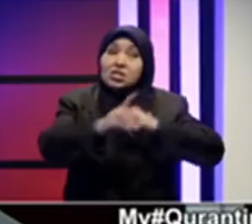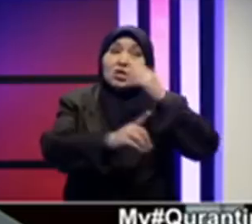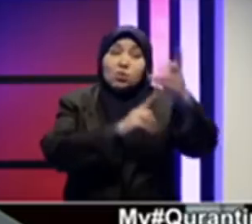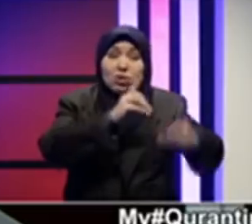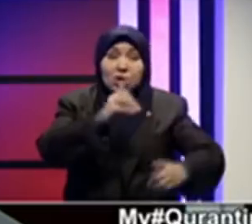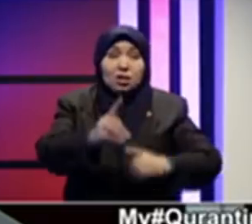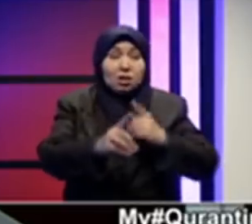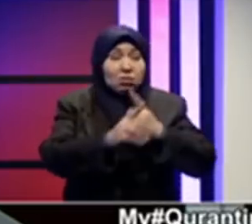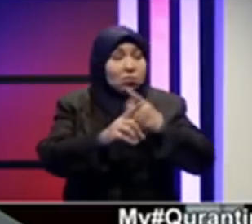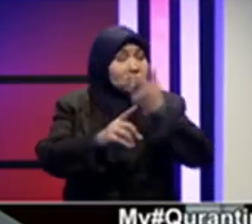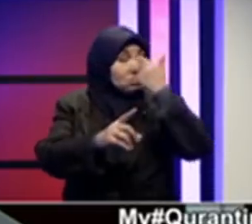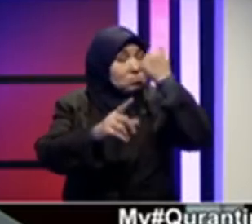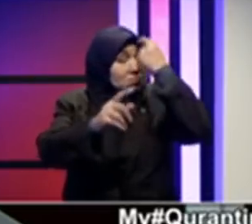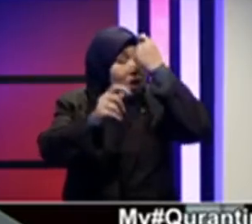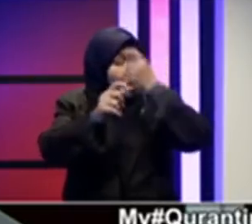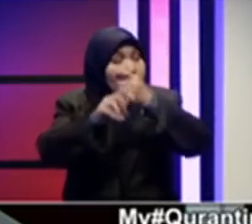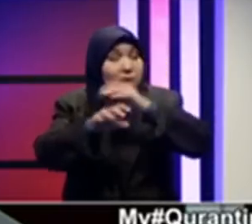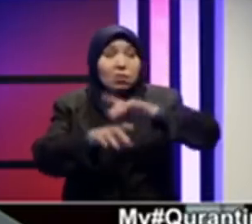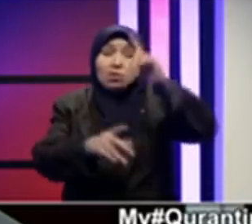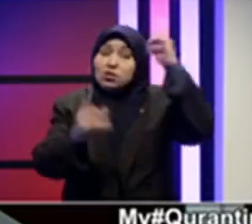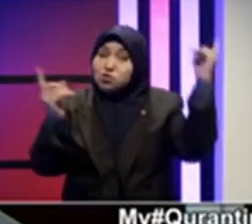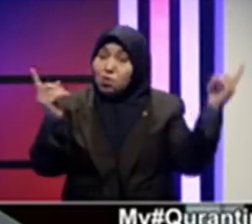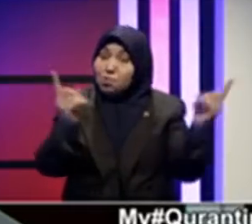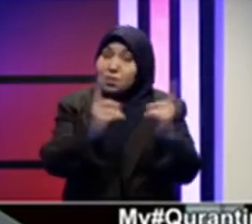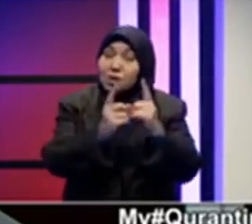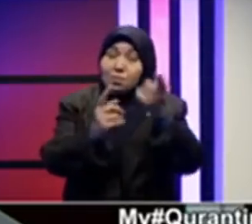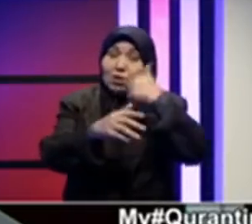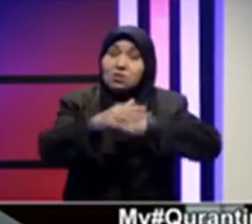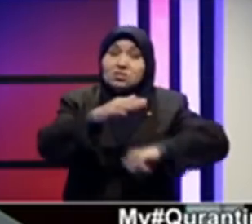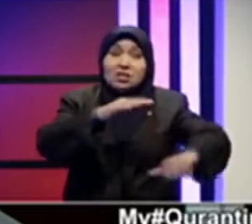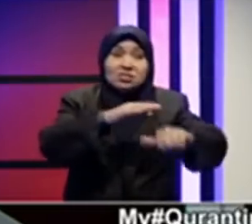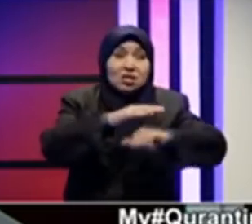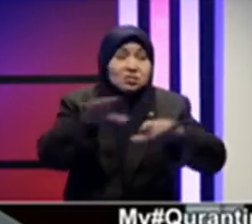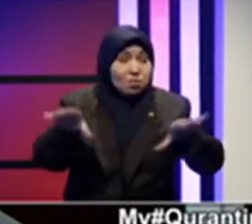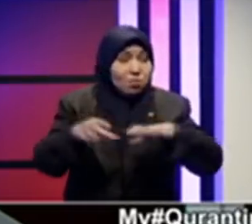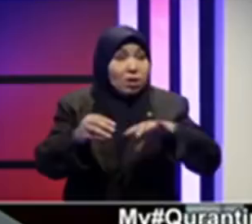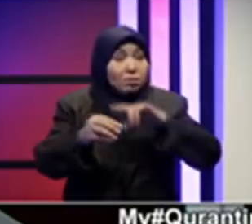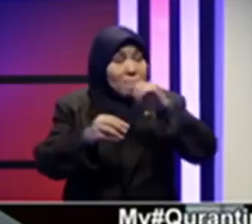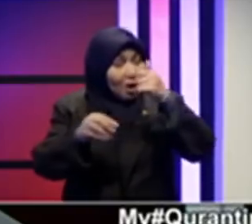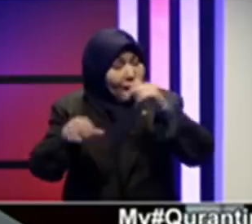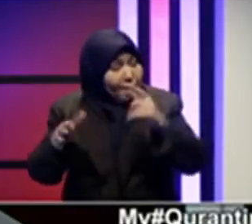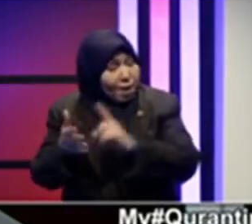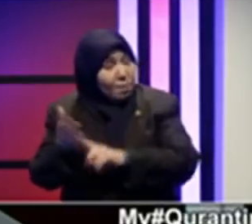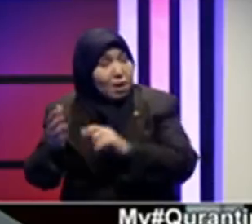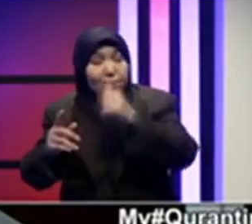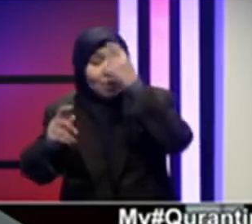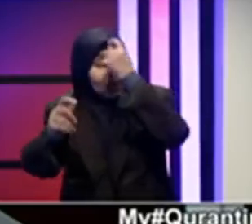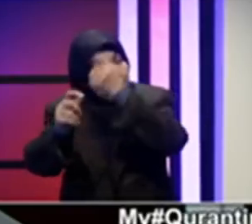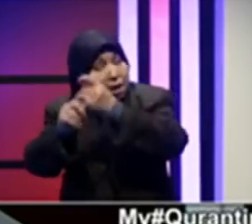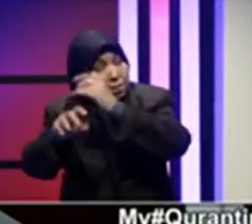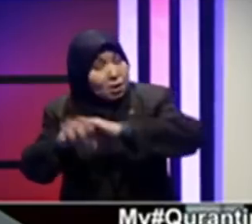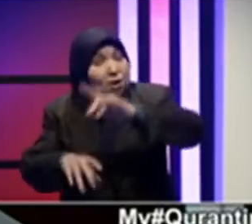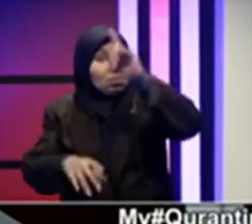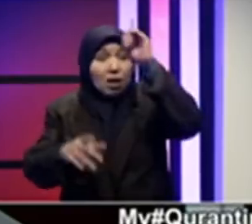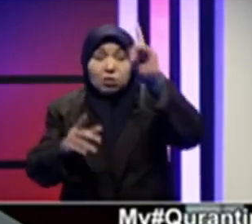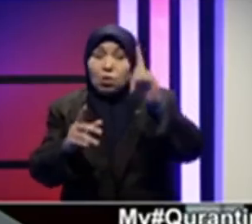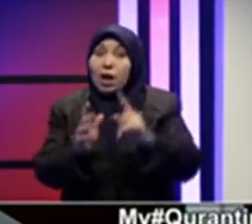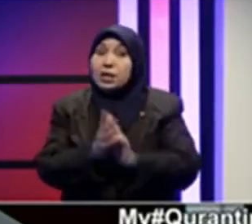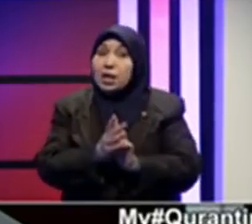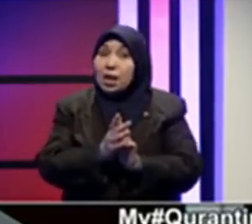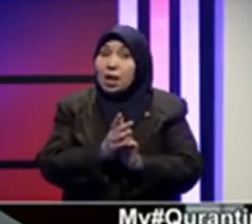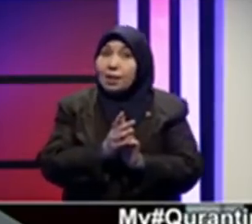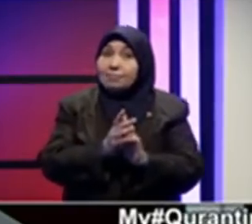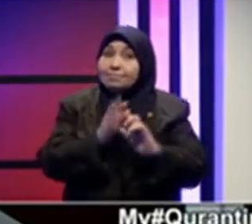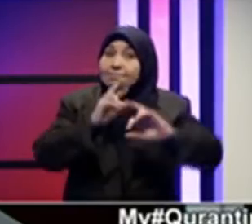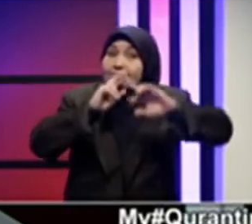dasar takwa. Orang ini dia berjumpa kerana takwa, dia buat kerana takwa. Takwa itu sahaja password penting bila kita